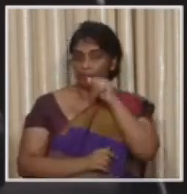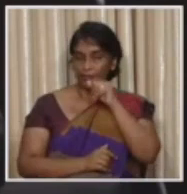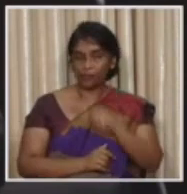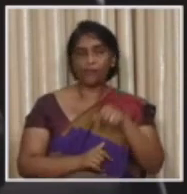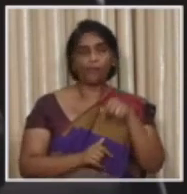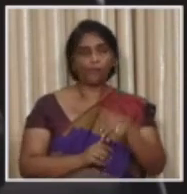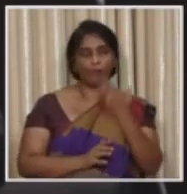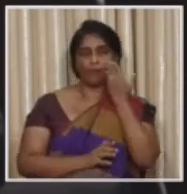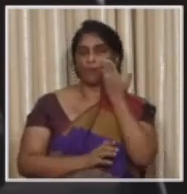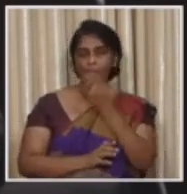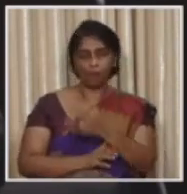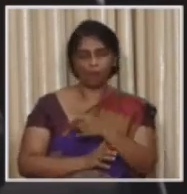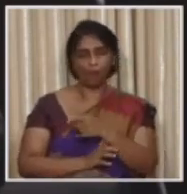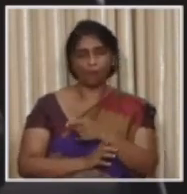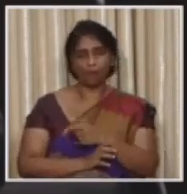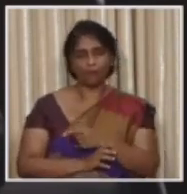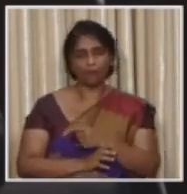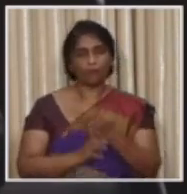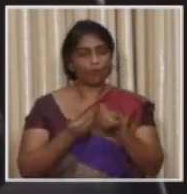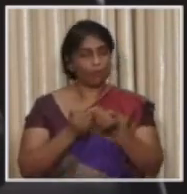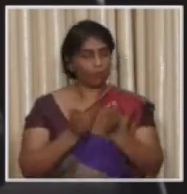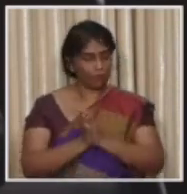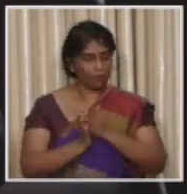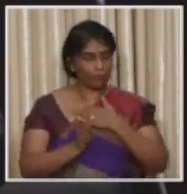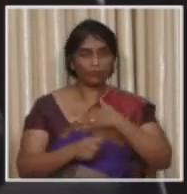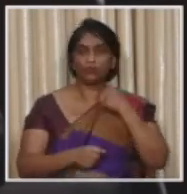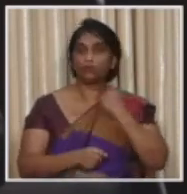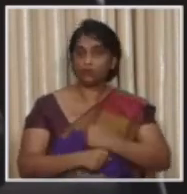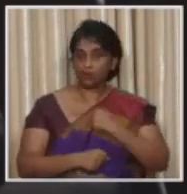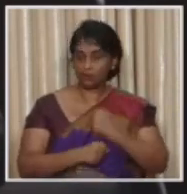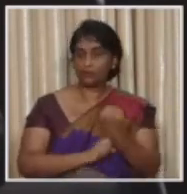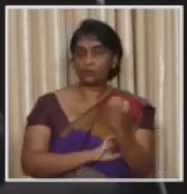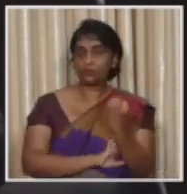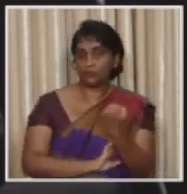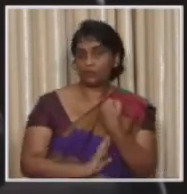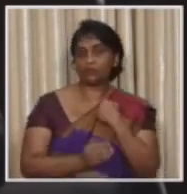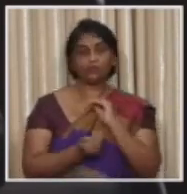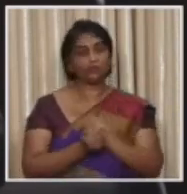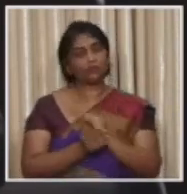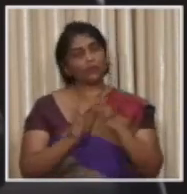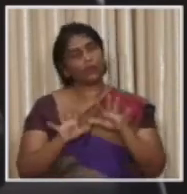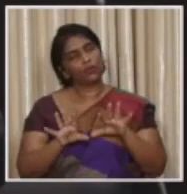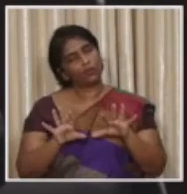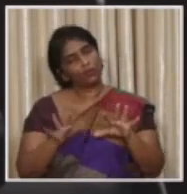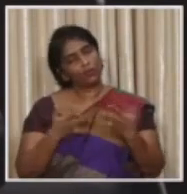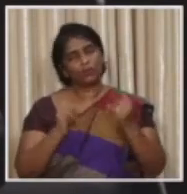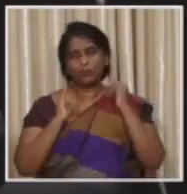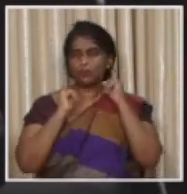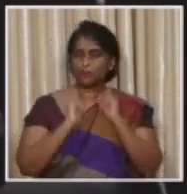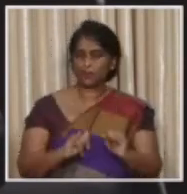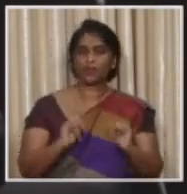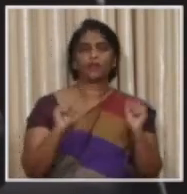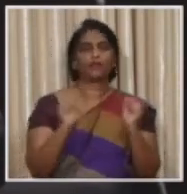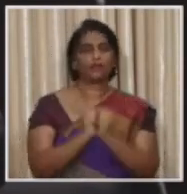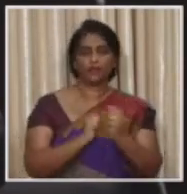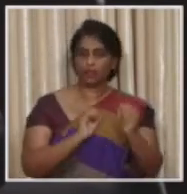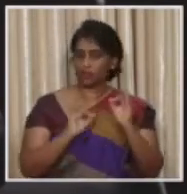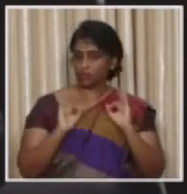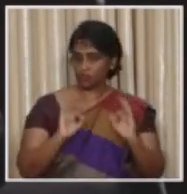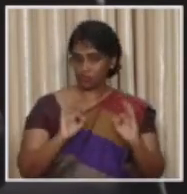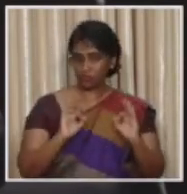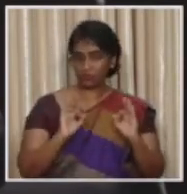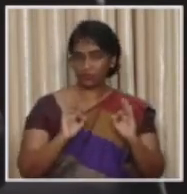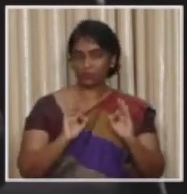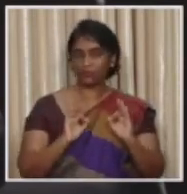අද පේනවා තමුන්ගේ ආණ්ඩු බලයේ රැකගන්න ඕනම දහචරා වැඩක් කරන්න සූදානම් ඉන්න